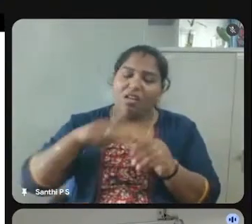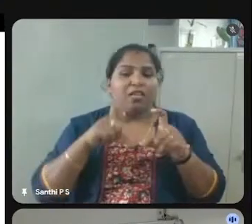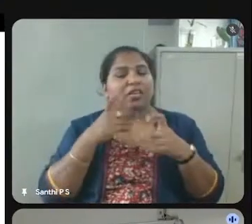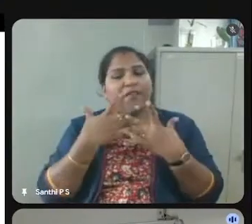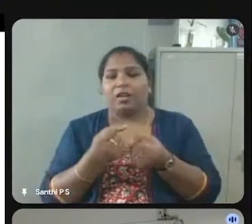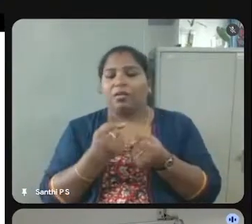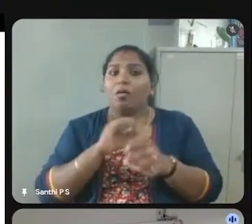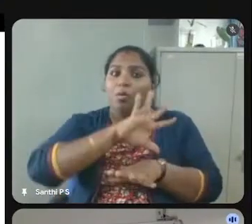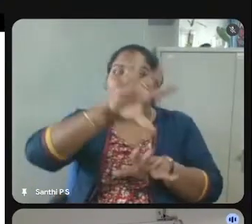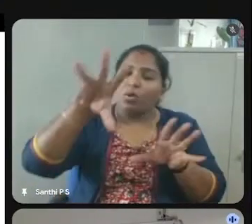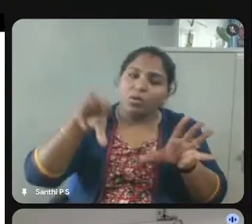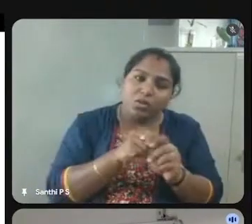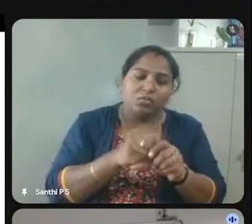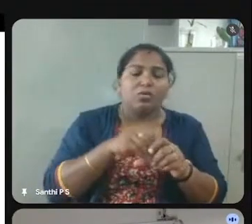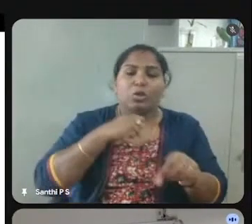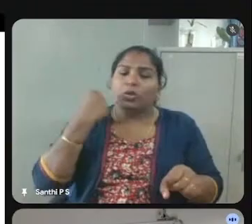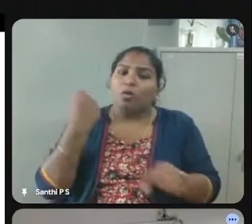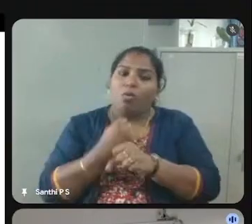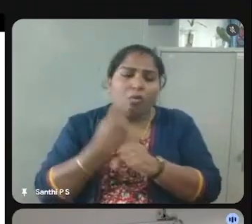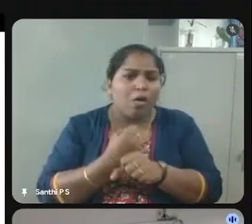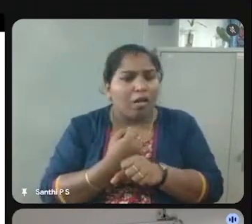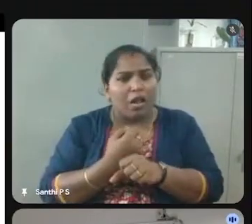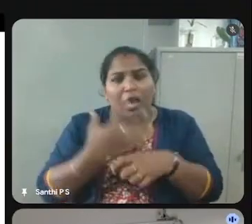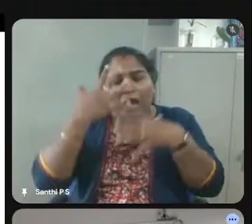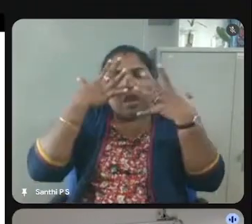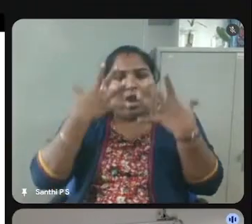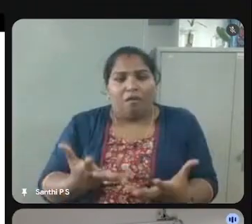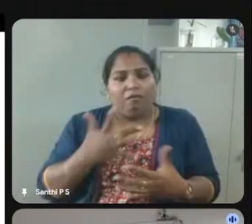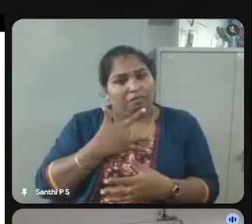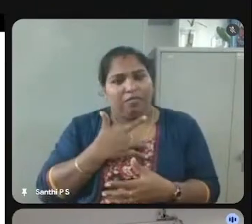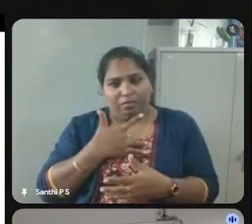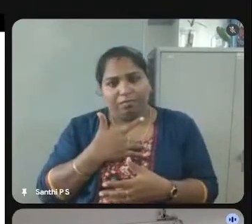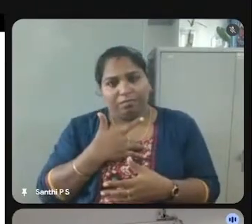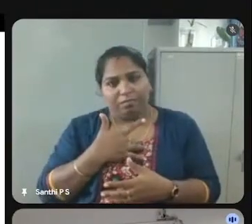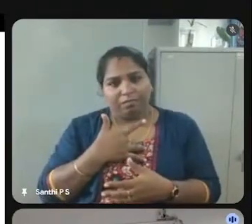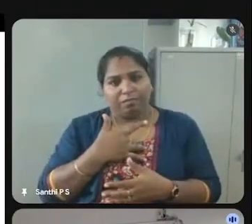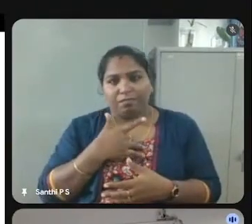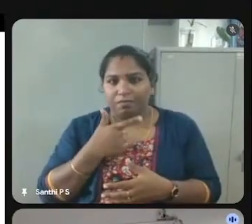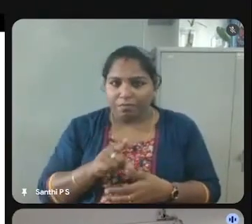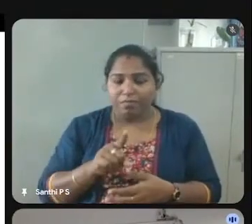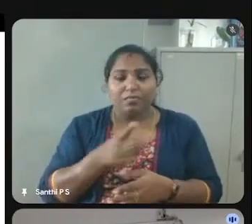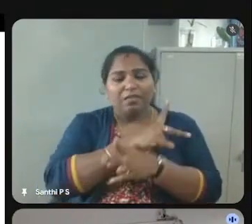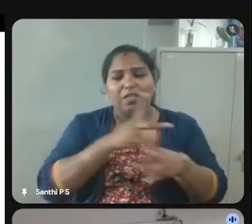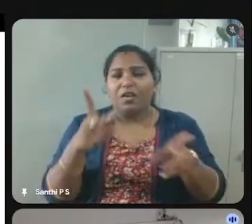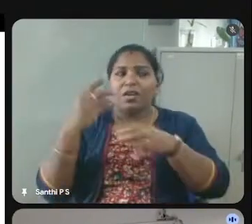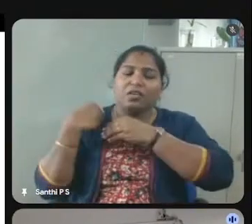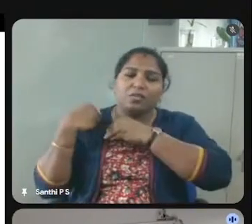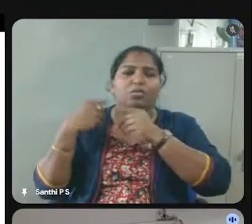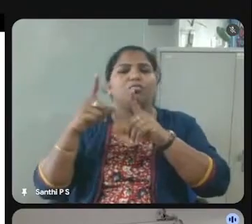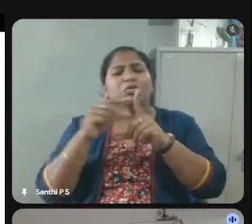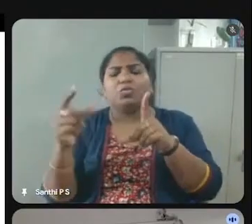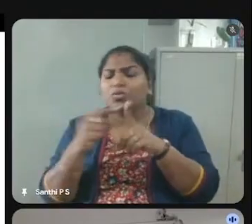ചെയ്യേണ്ട ഒഴിച്ചുകൂടാനാവാത്ത കാര്യങ്ങളാണ്. അപ്പൊ അങ്ങനെ വരുമ്പോ ഈ കാര്യങ്ങൾ തുടർച്ചയായിട്ടുള്ള ഉത്തരവാദിത്വങ്ങൾ ചെയ്ത്